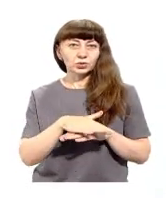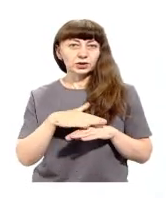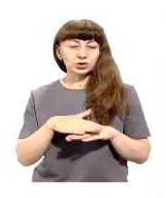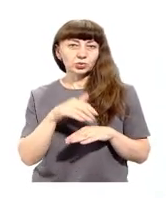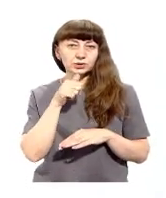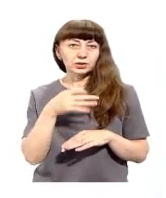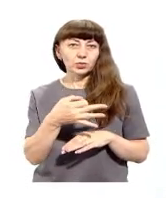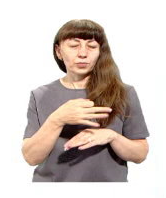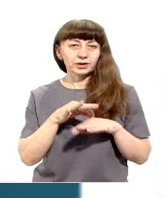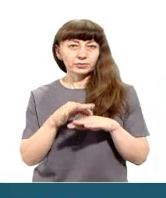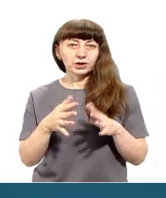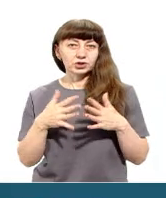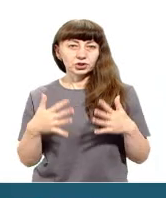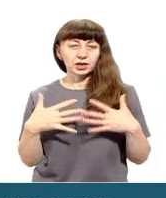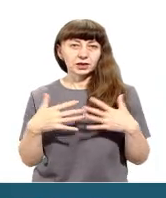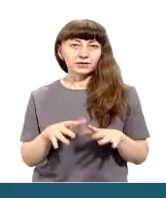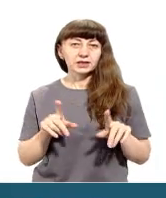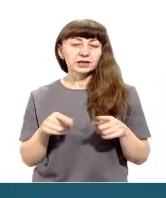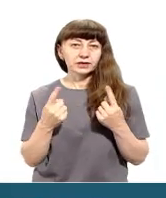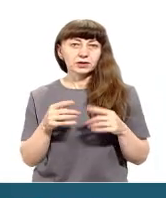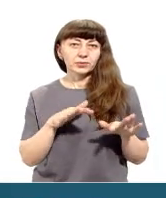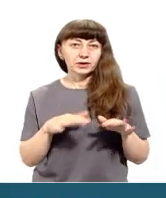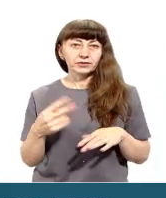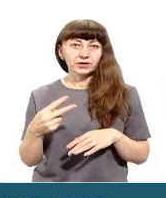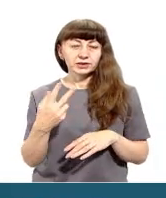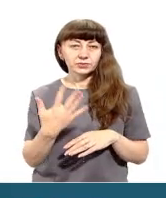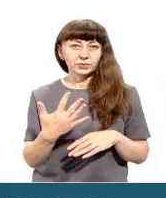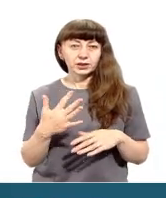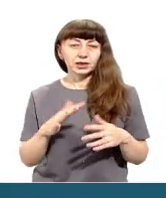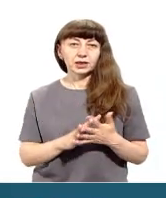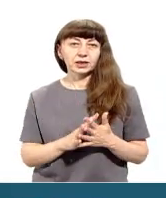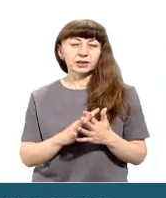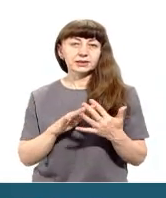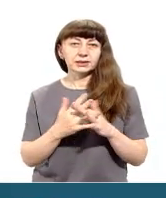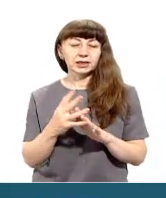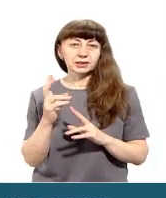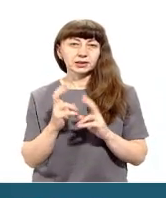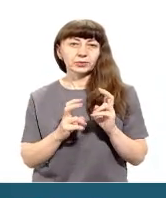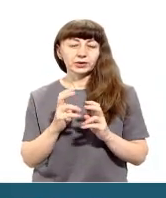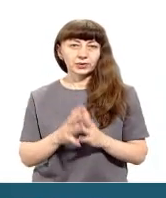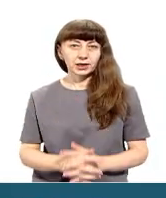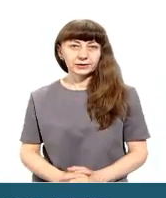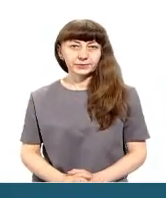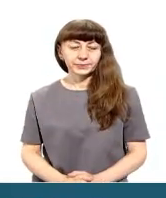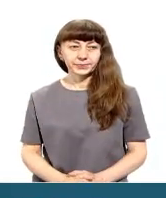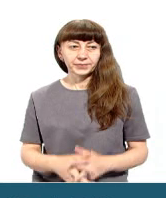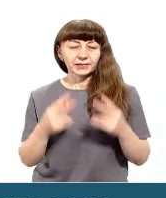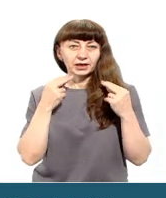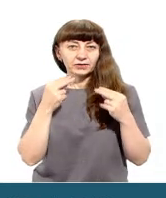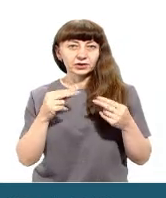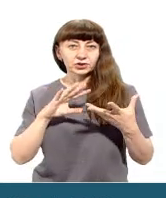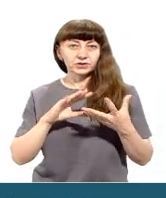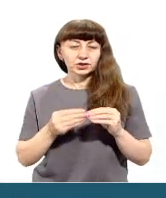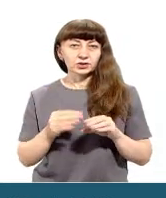территории области проведены масштабные оздоровительные мероприятия в 25 неблагополучных пунктах по бруцеллезу. Эффективность и